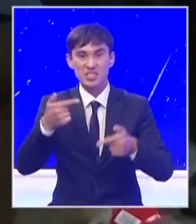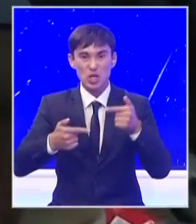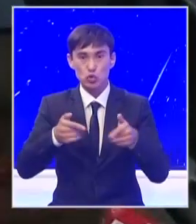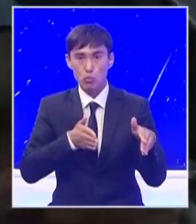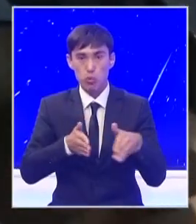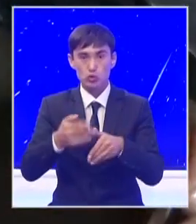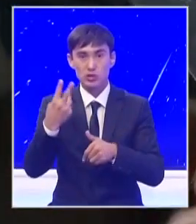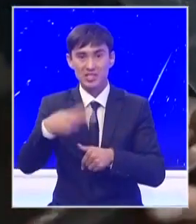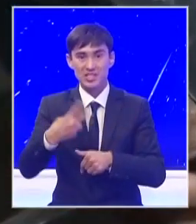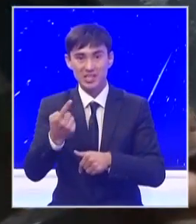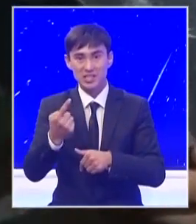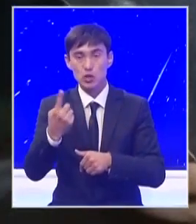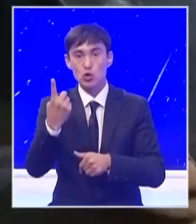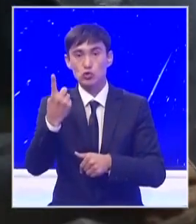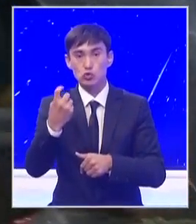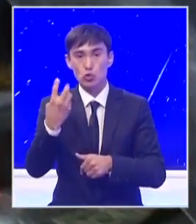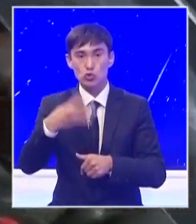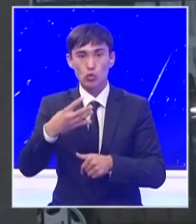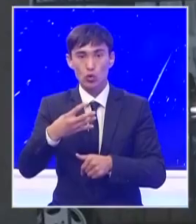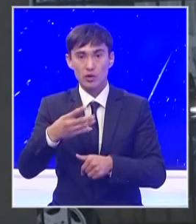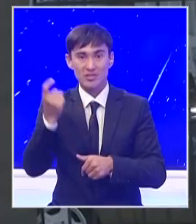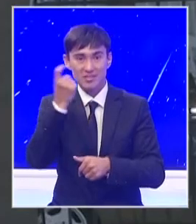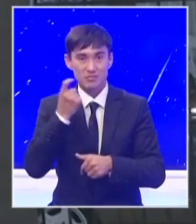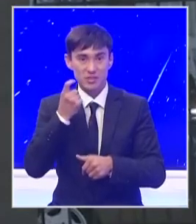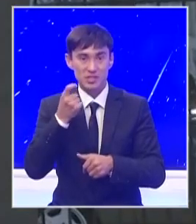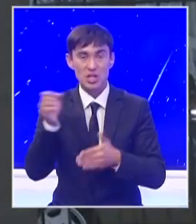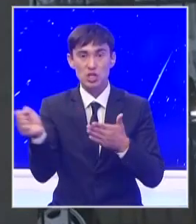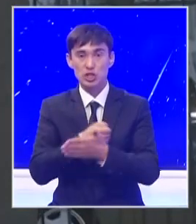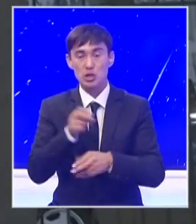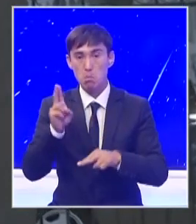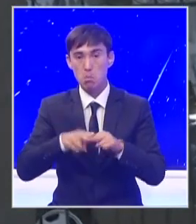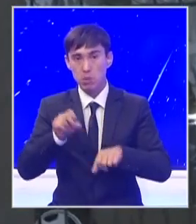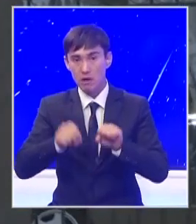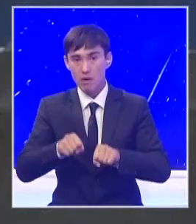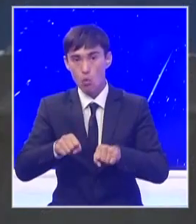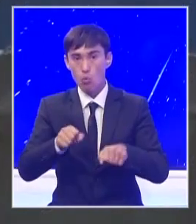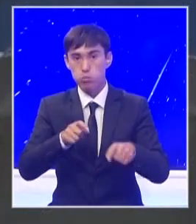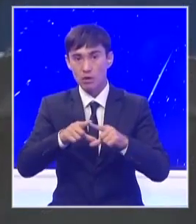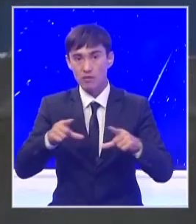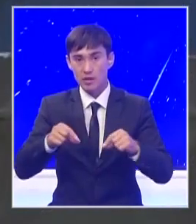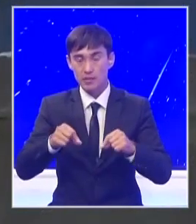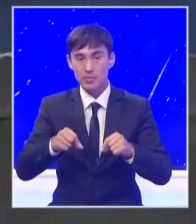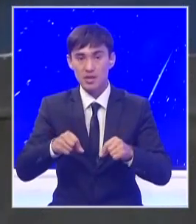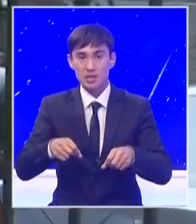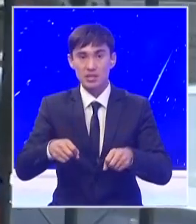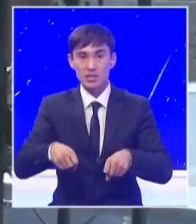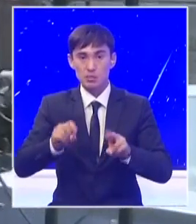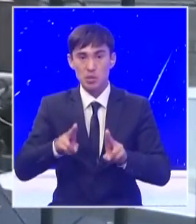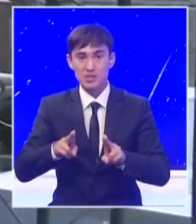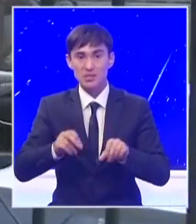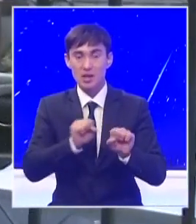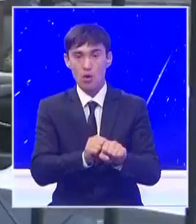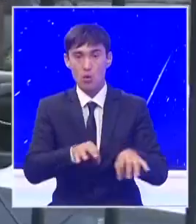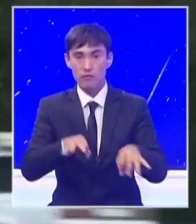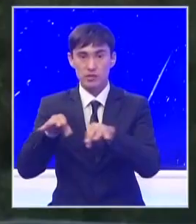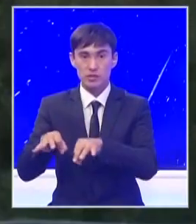в нетрезвом виде 140 водителей лишены права управления. Транспортные средства водворены на спецстоянку.